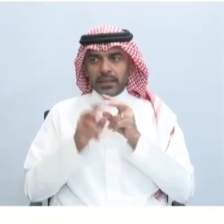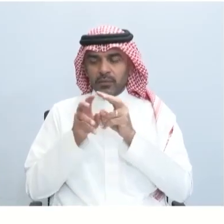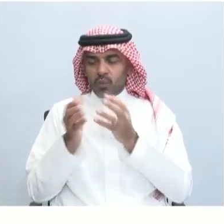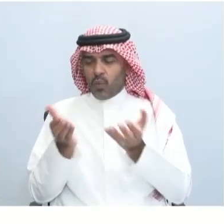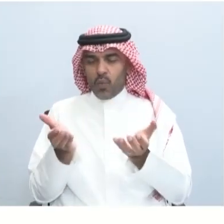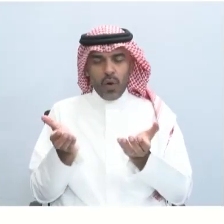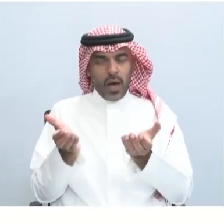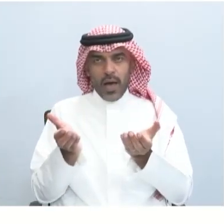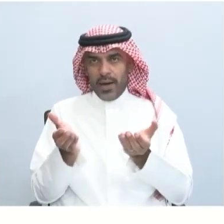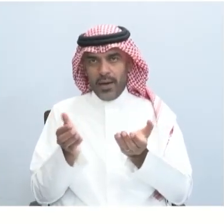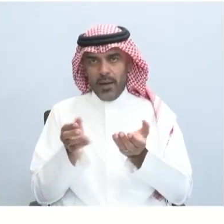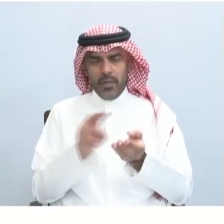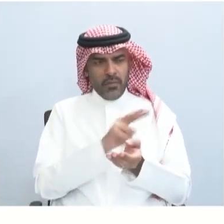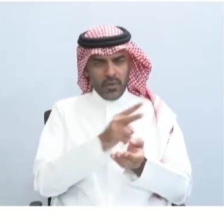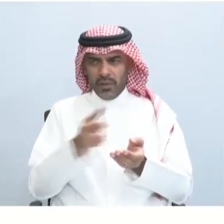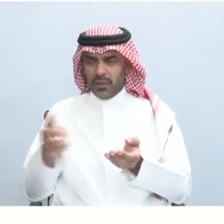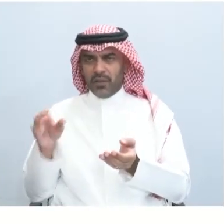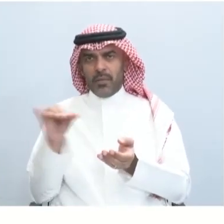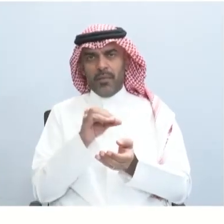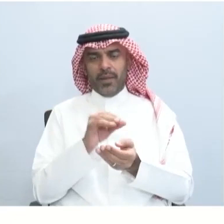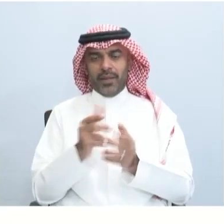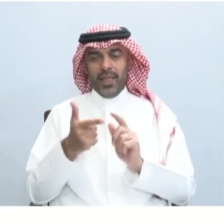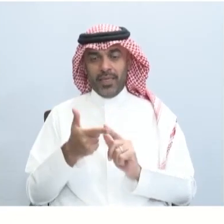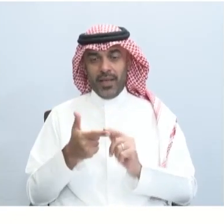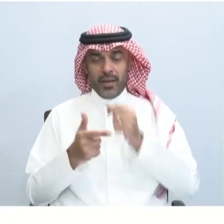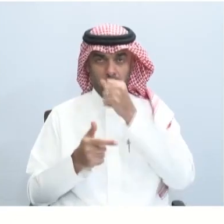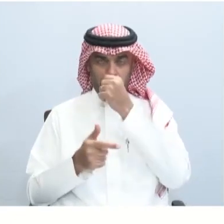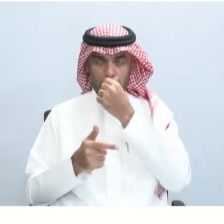الثاني ما هي يا ترى محالات الماده